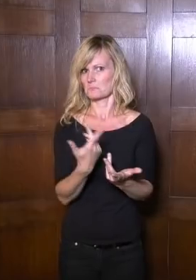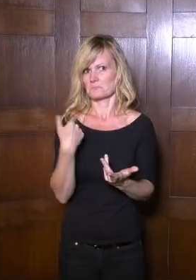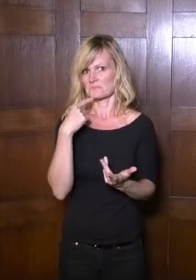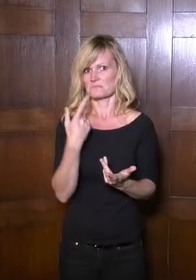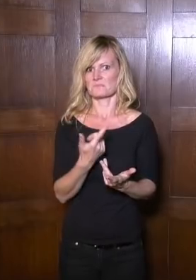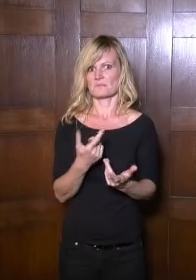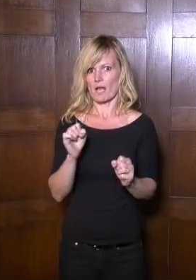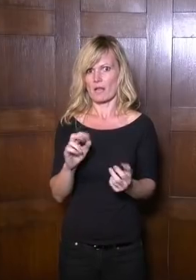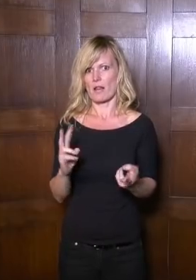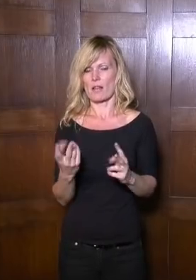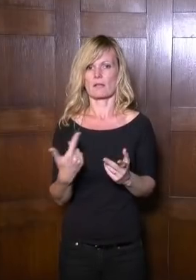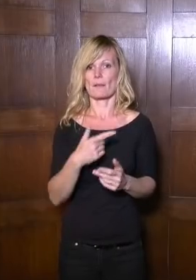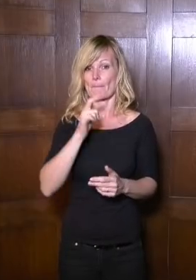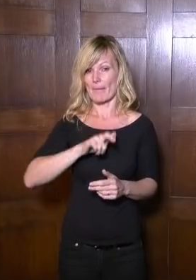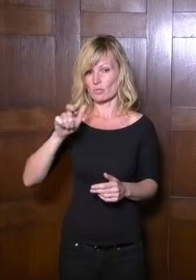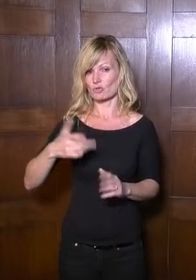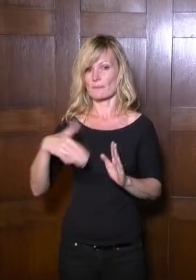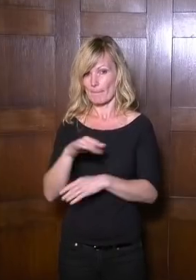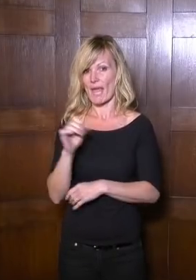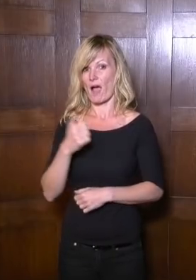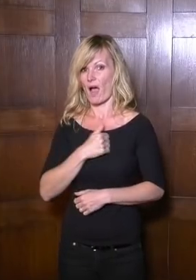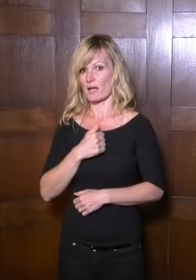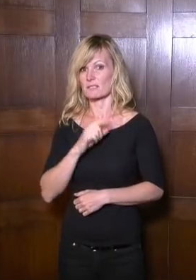größere Angst als das Virus selbst.